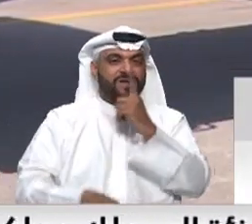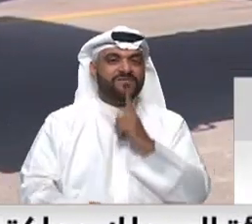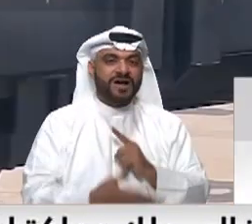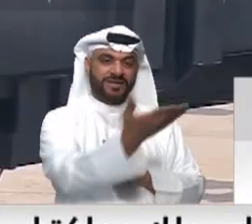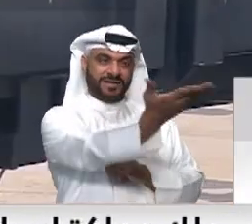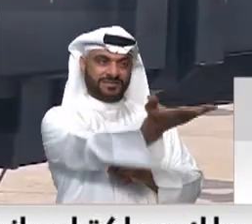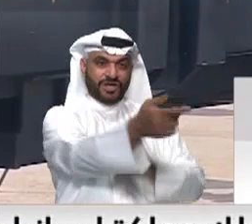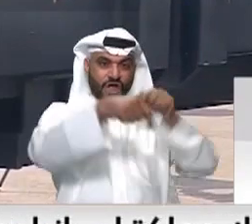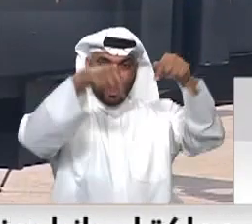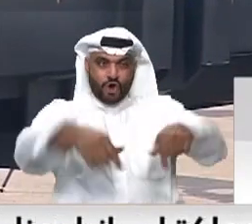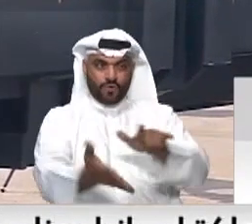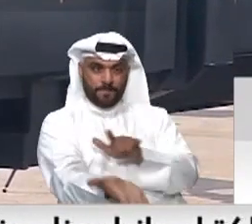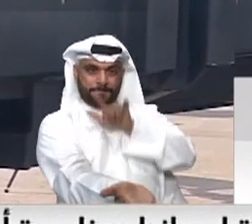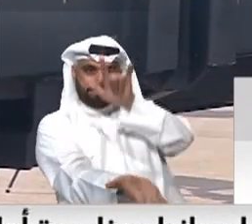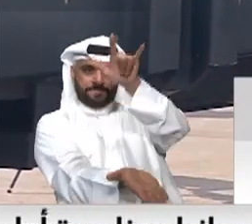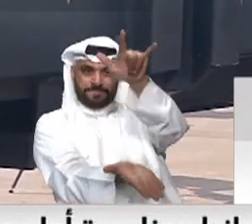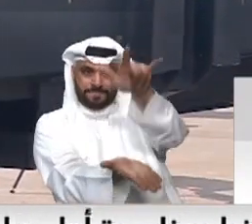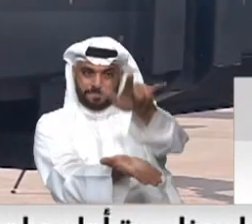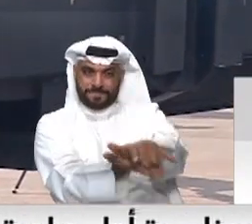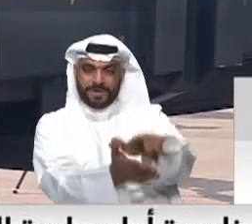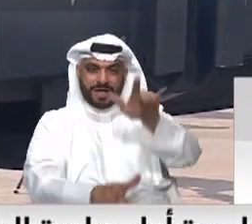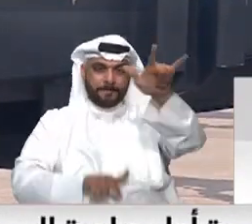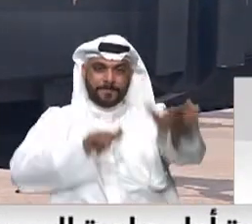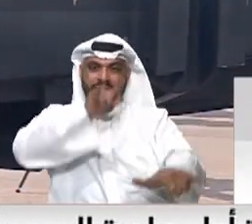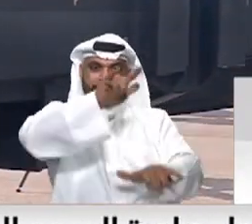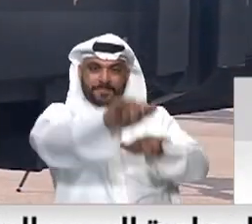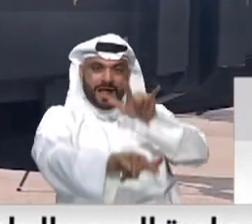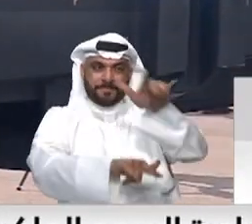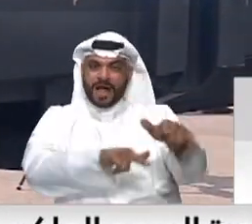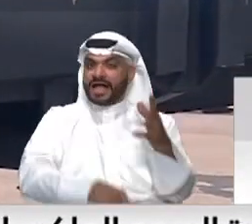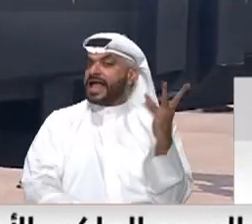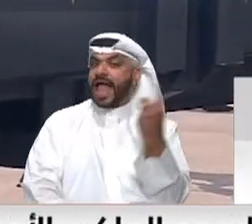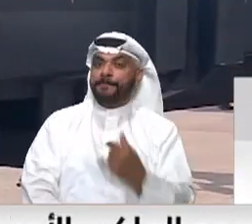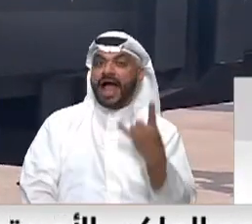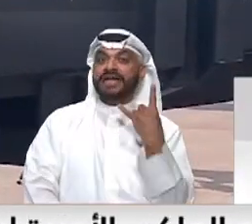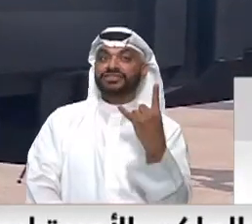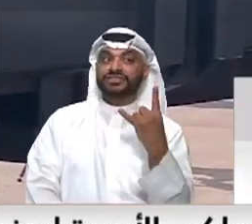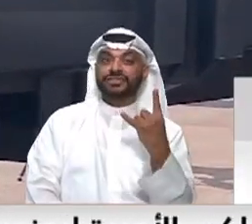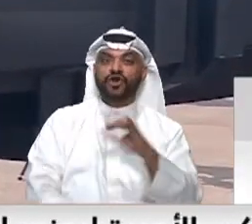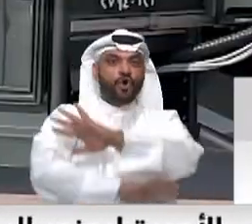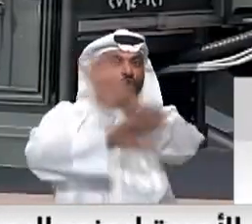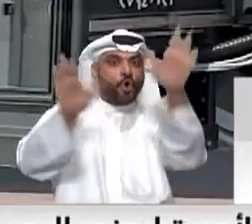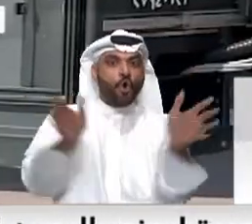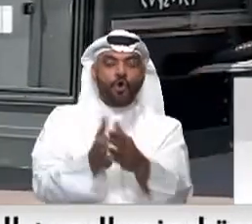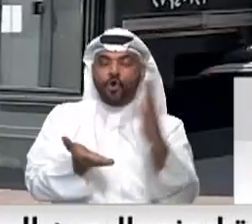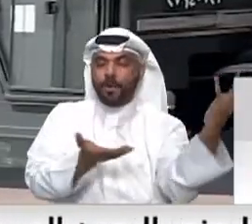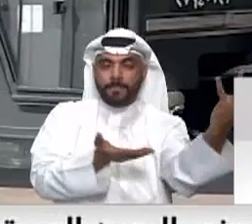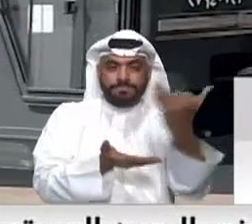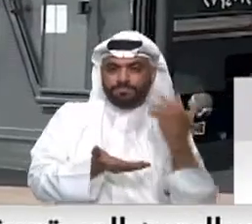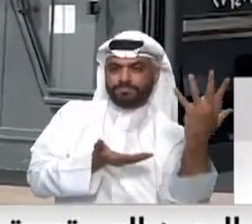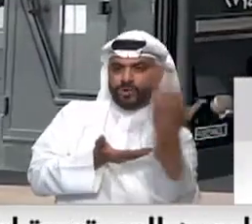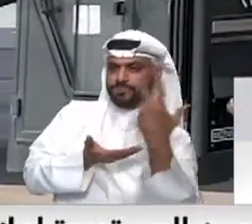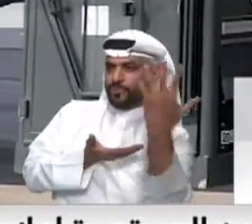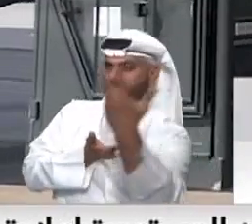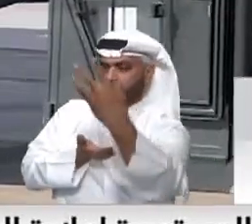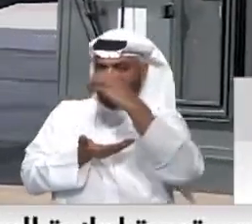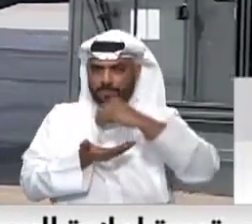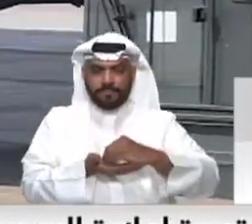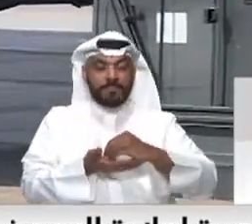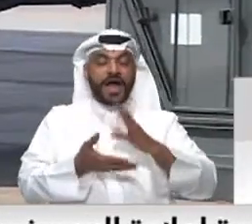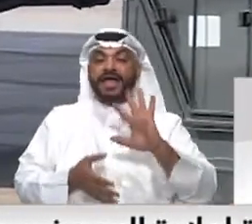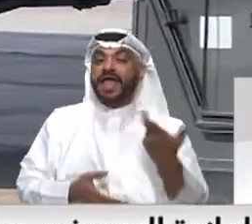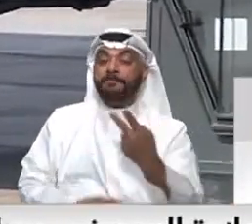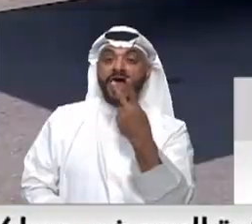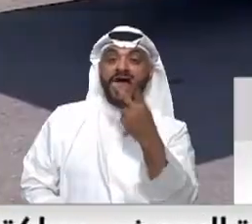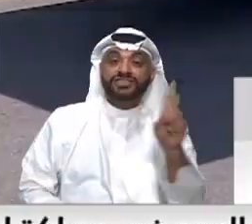اليوم الطائرة 10 التي تحمل المساعدات التي أعدتها أكثر من 20 جمعية خيرية، وبحمولة تزن 40 طنا